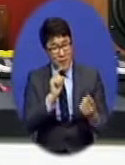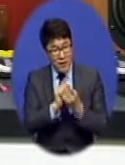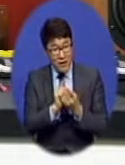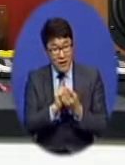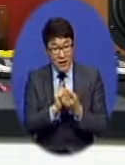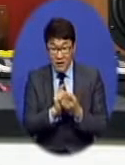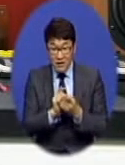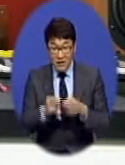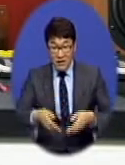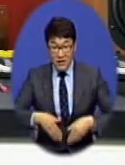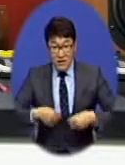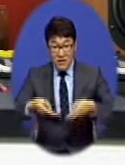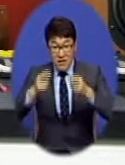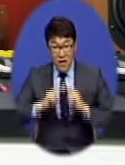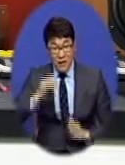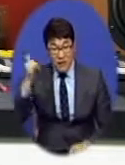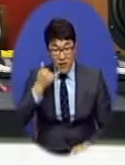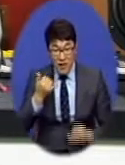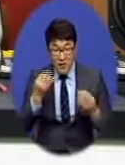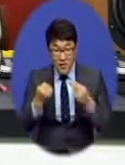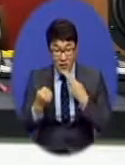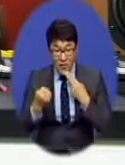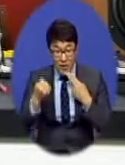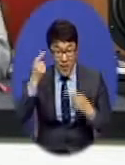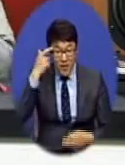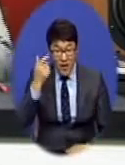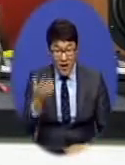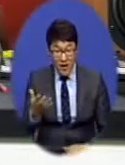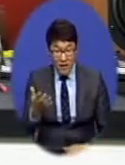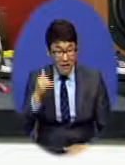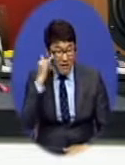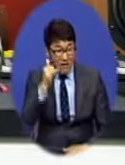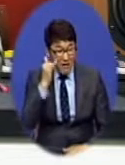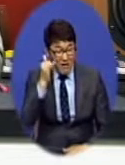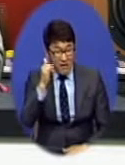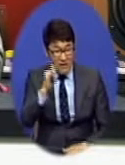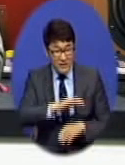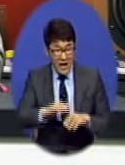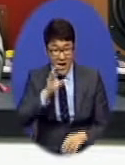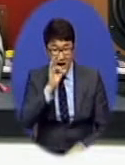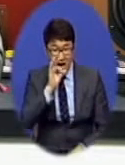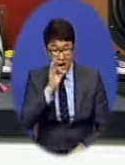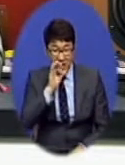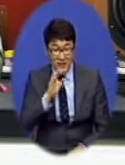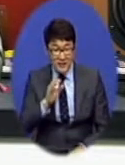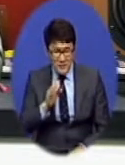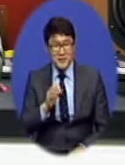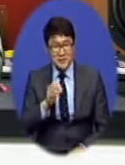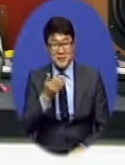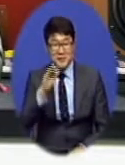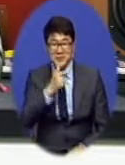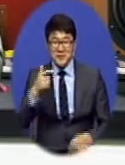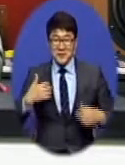남해에서 많이 안 부리는가 예? 아, 안 부리는 게는 아닌데요. 잘 연결이 잘 안 돼가지고요. 아, 예, 예. 예, 너무